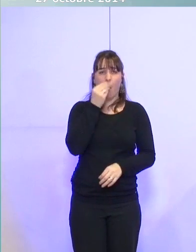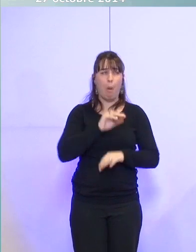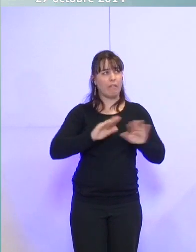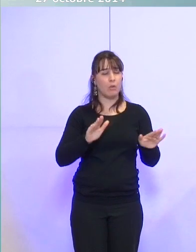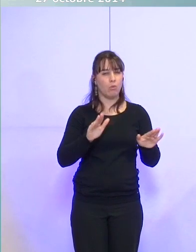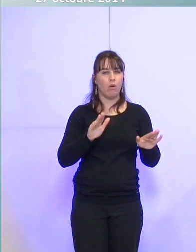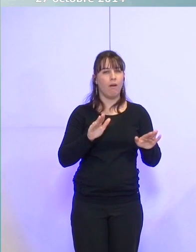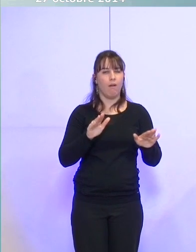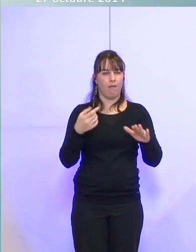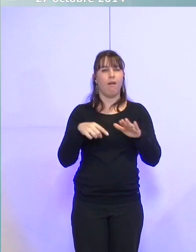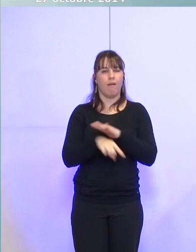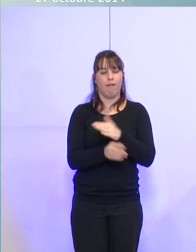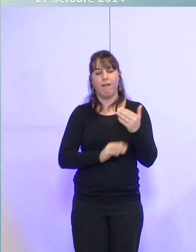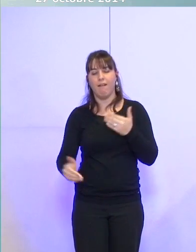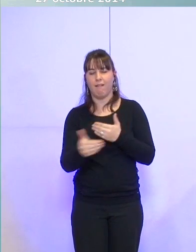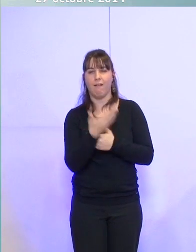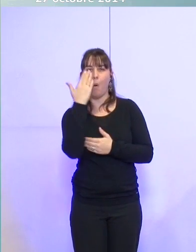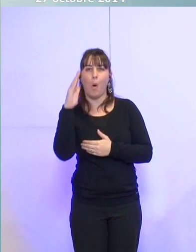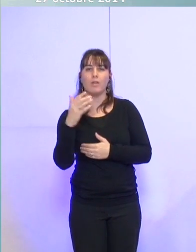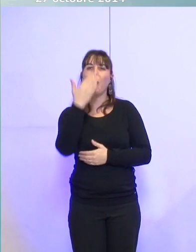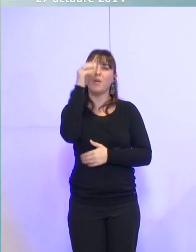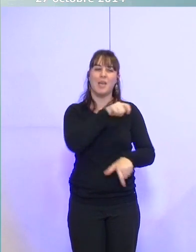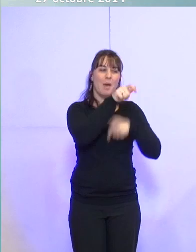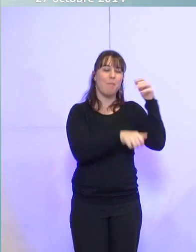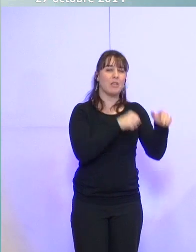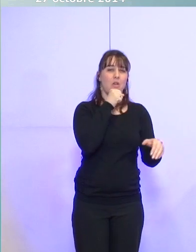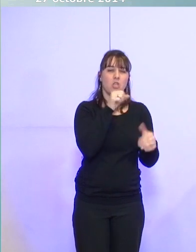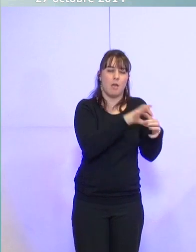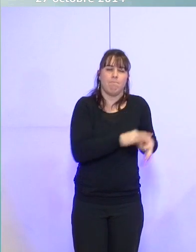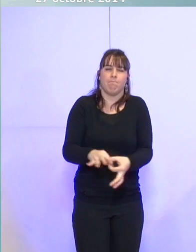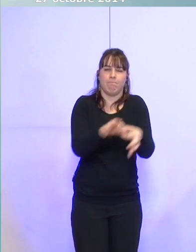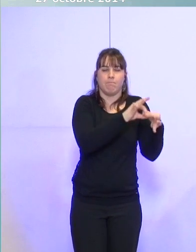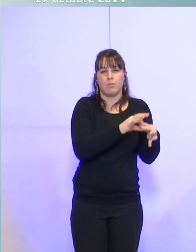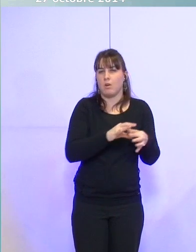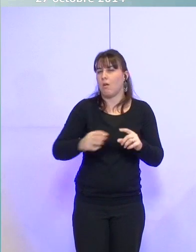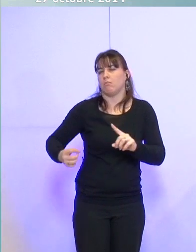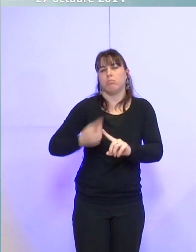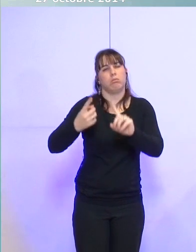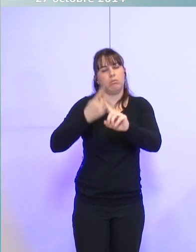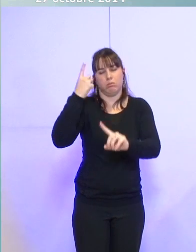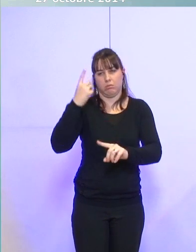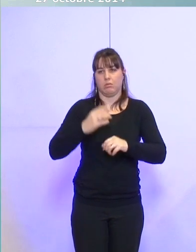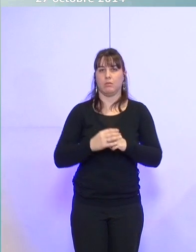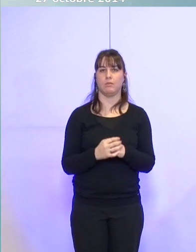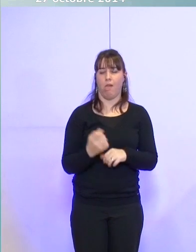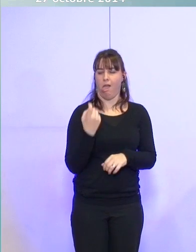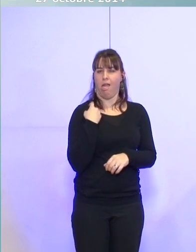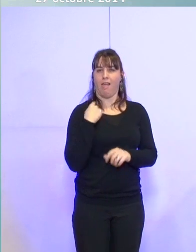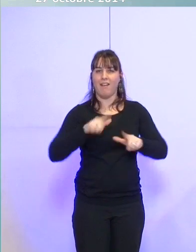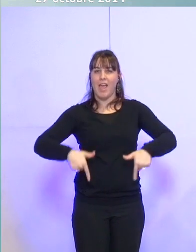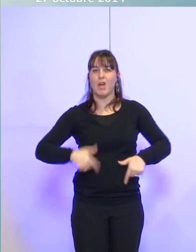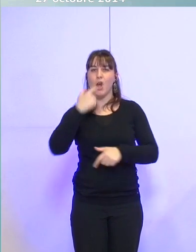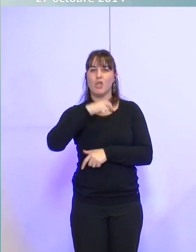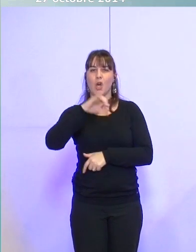et nous savons tous que la solidarité entre les anciens est essentielle. À proximité, l'école Jean